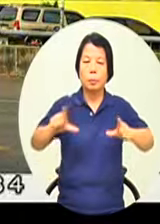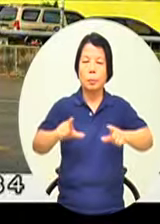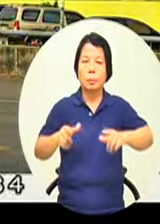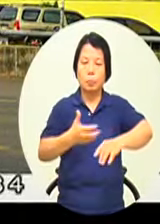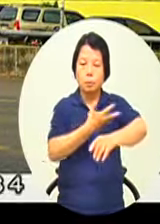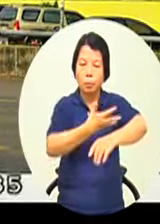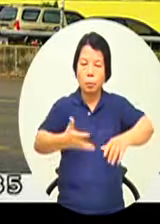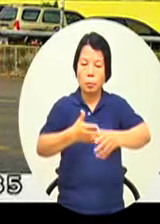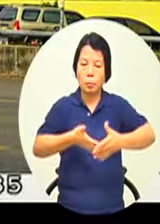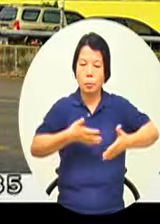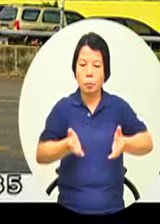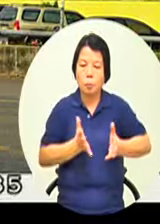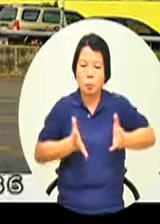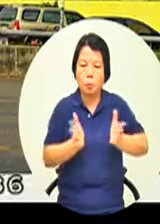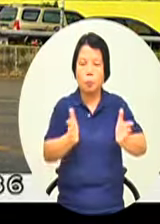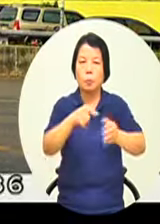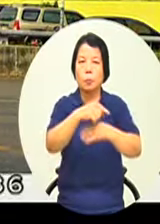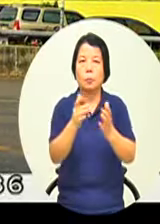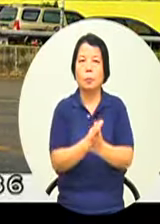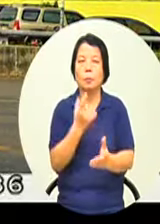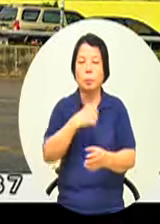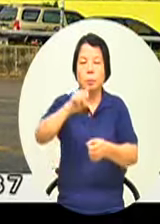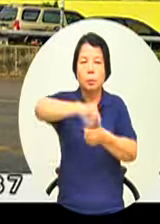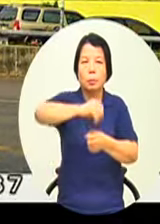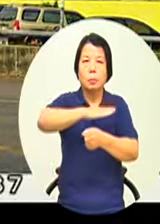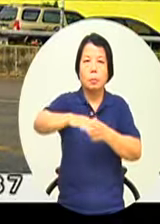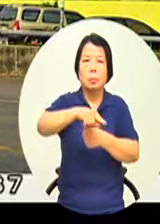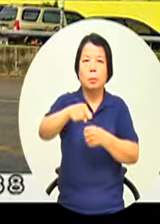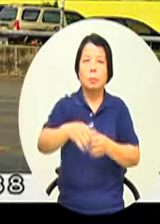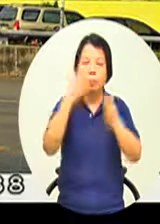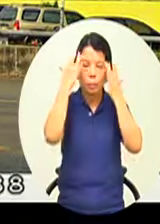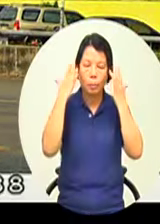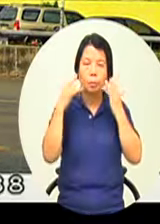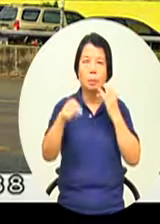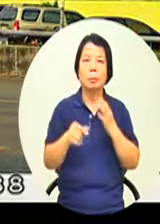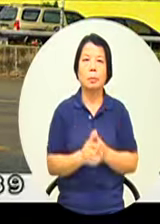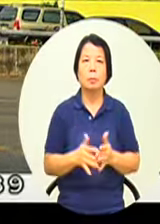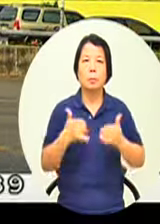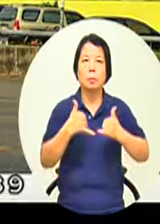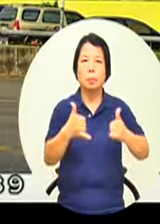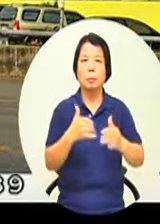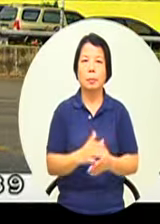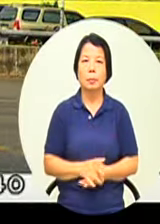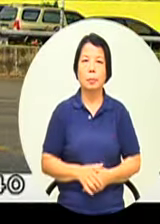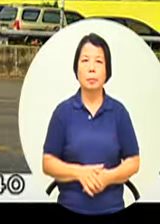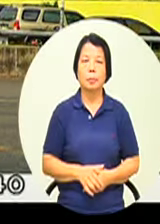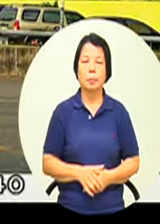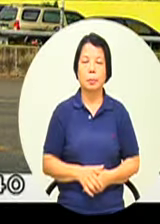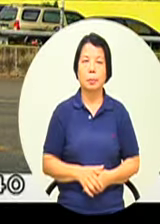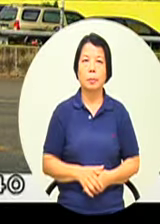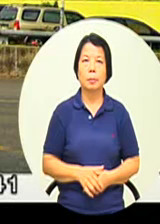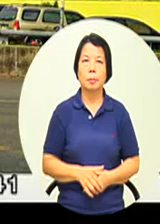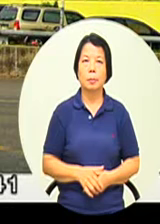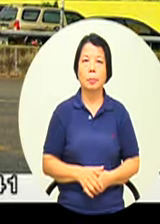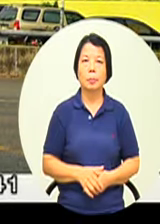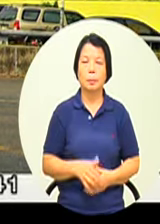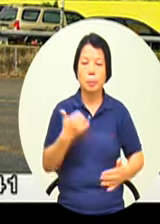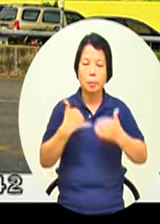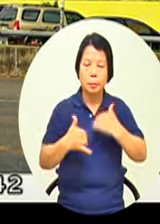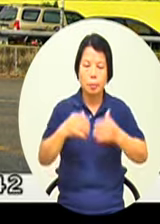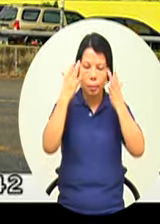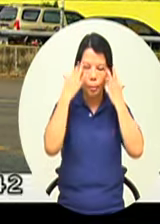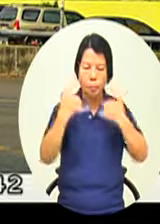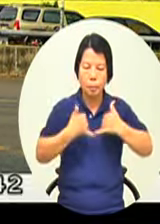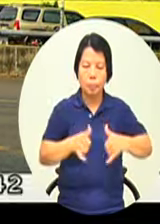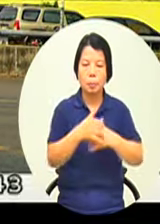的问题，我们也一直在想，这个是南子这条路是那个新南路，然后这条路就是为只